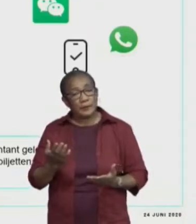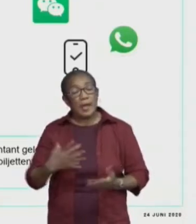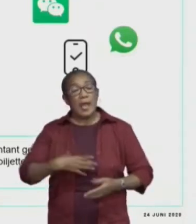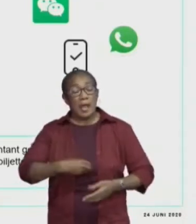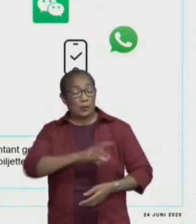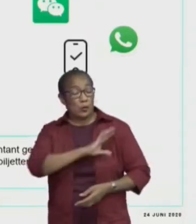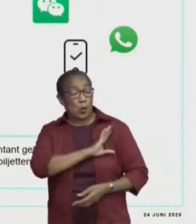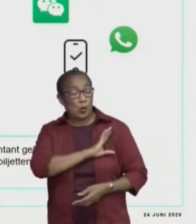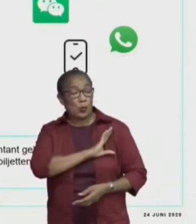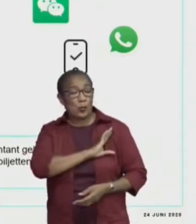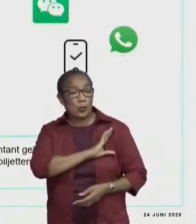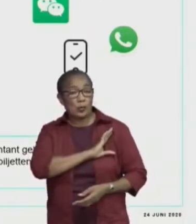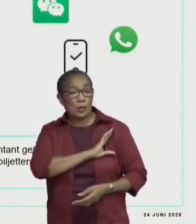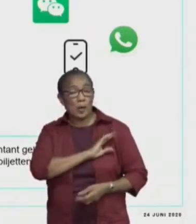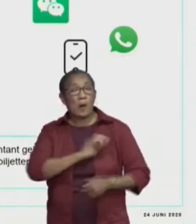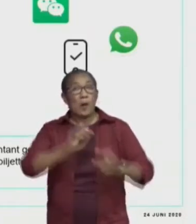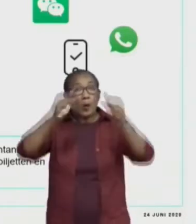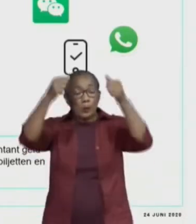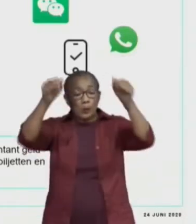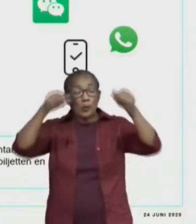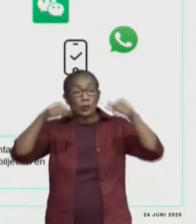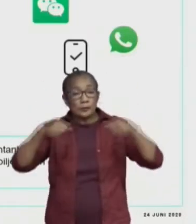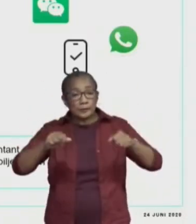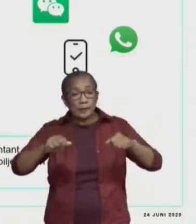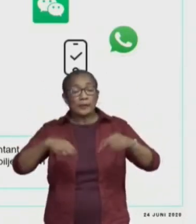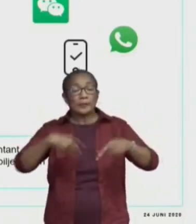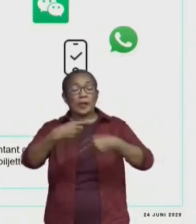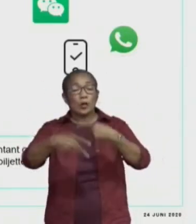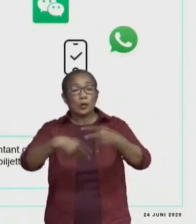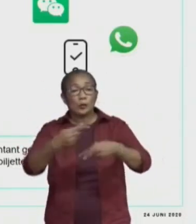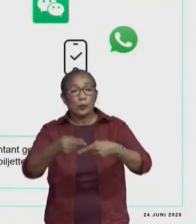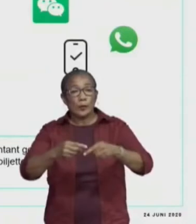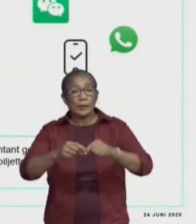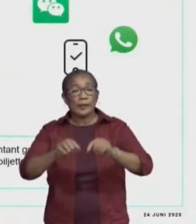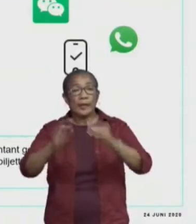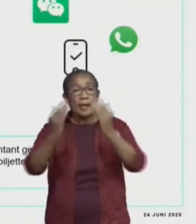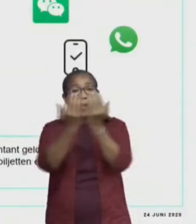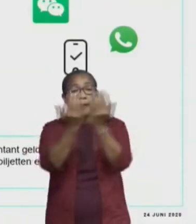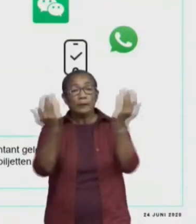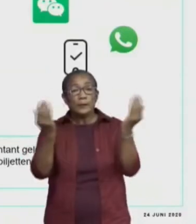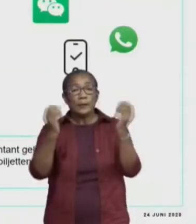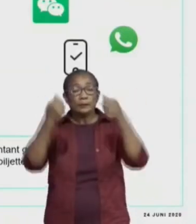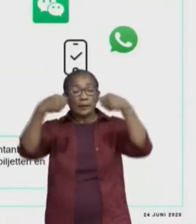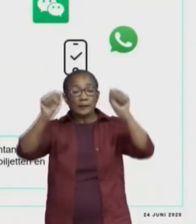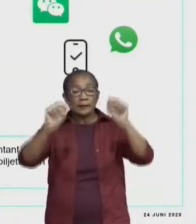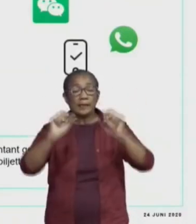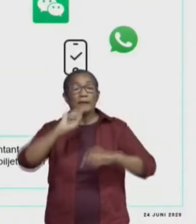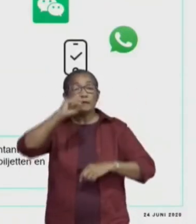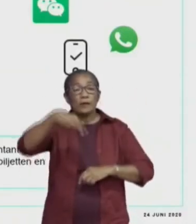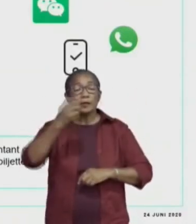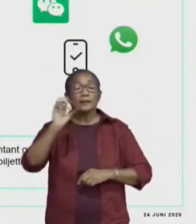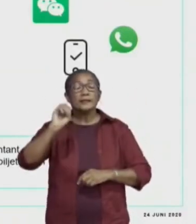hebben we dus ook postermateriaal ontwikkeld en beeldmateriaal ontwikkeld. Volgende slide alsjeblieft.